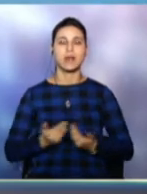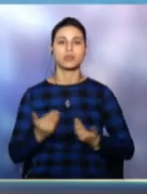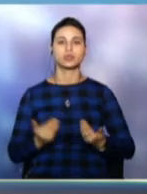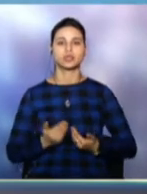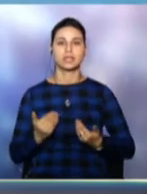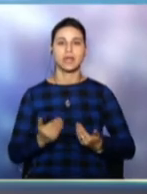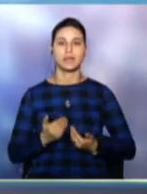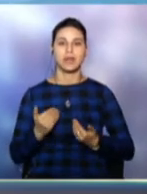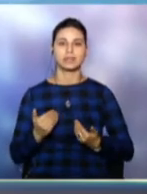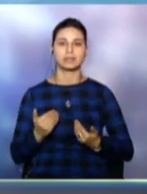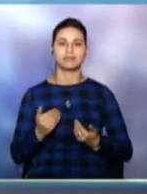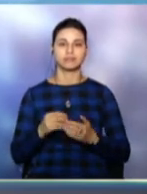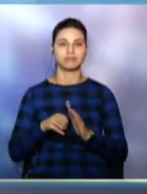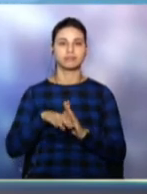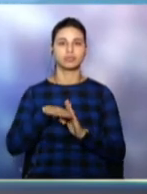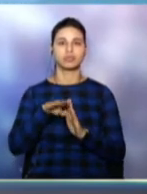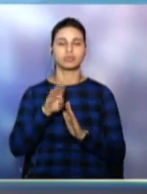გამაცოცხლებელი და